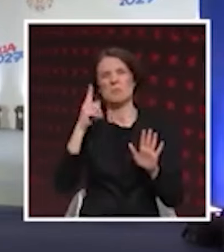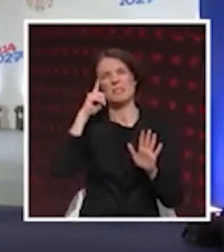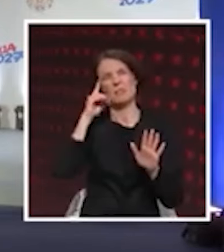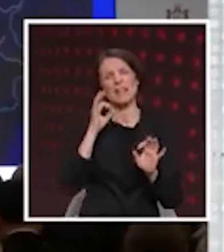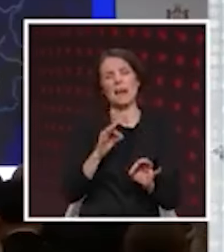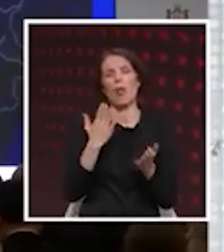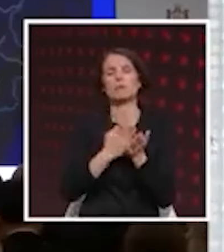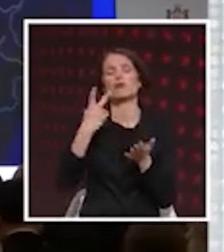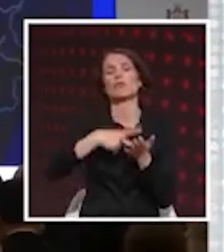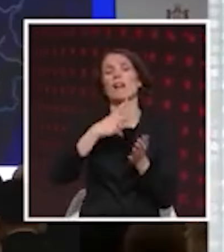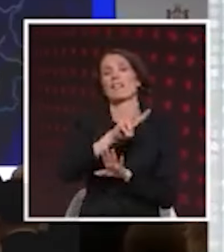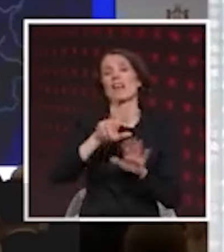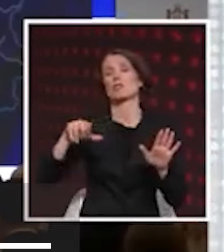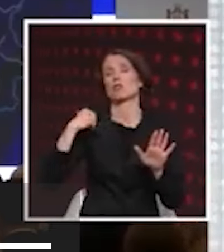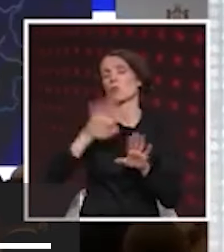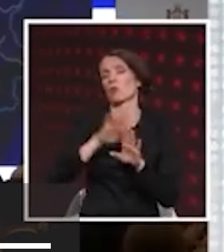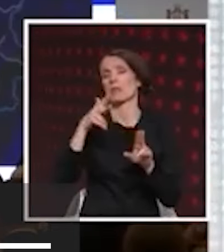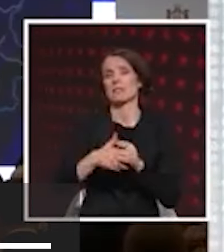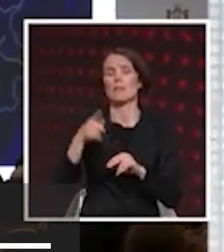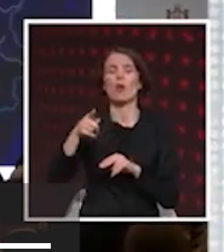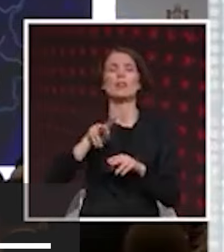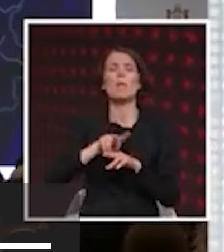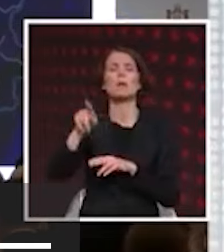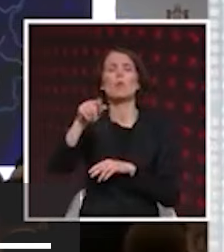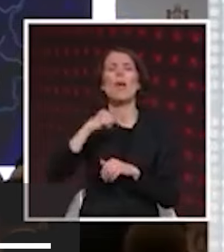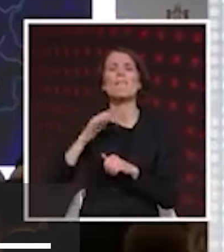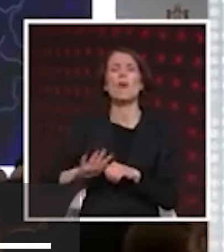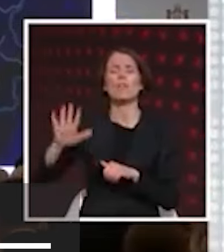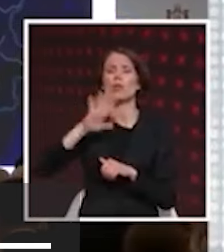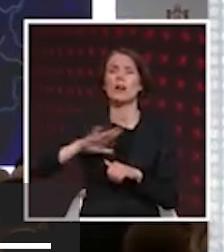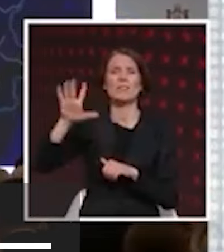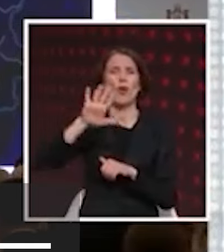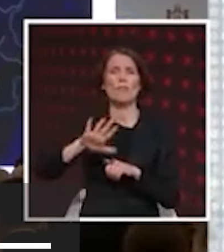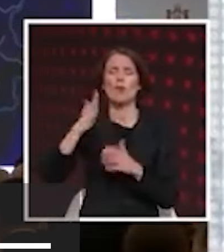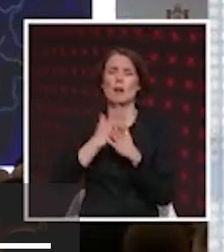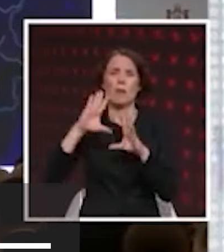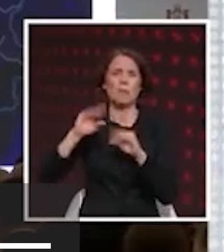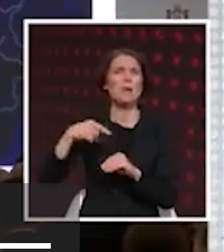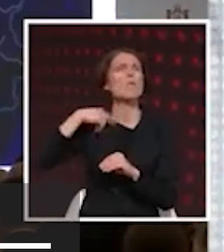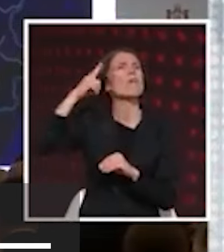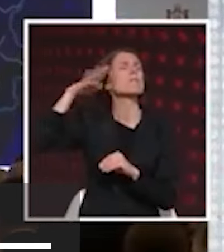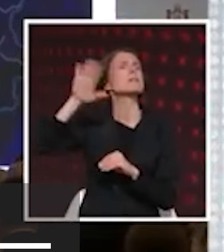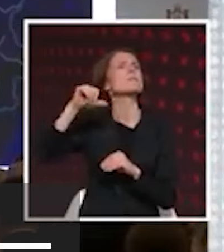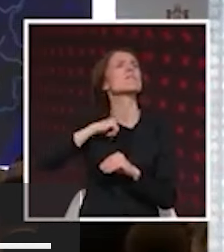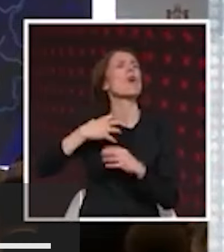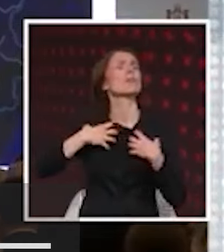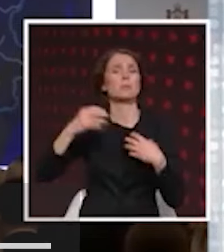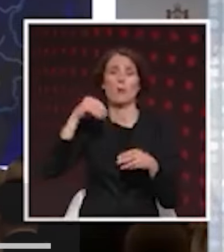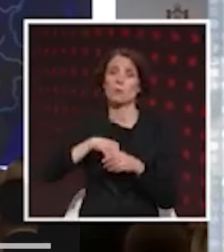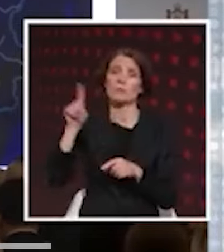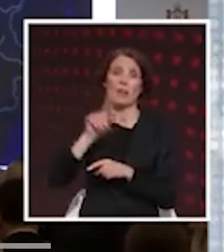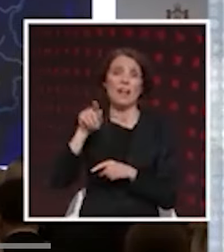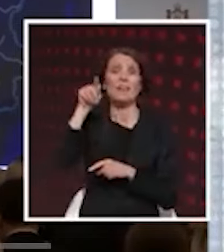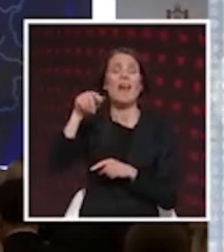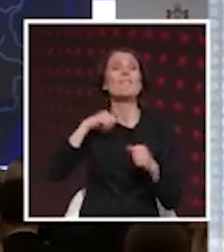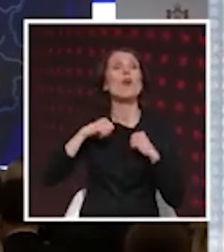godine. Rekonstrukcije pruge po Vojvodini. U Vojvodini nam je sve zamrlo, uvijek smo mislili da je Vojvodina najbogatija, u stvari nam je Vojvodina brže ciromašila